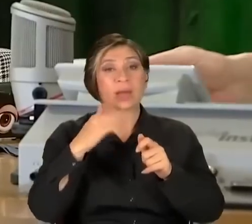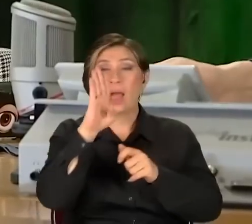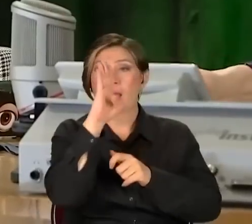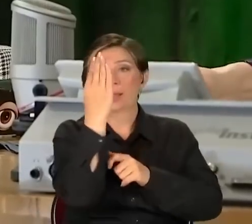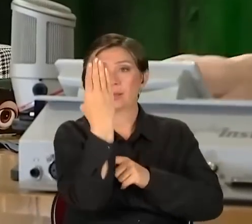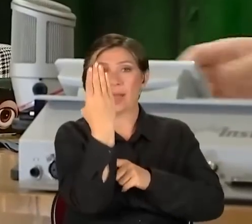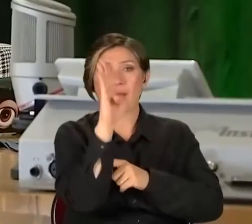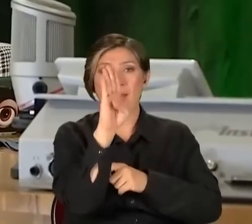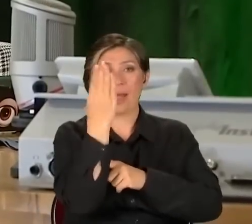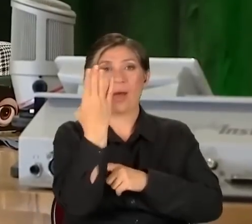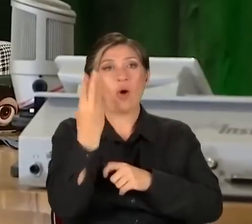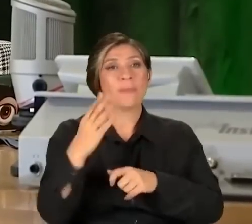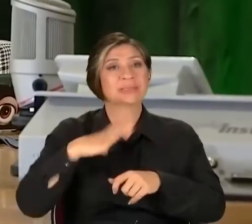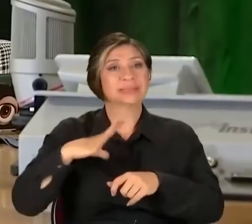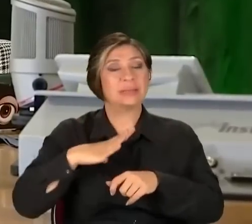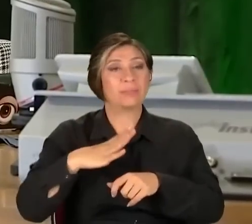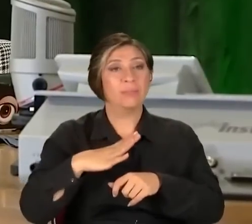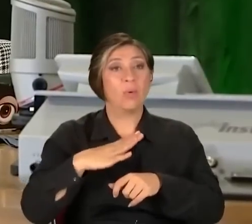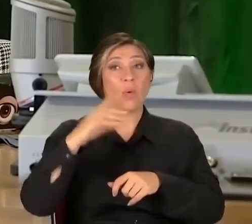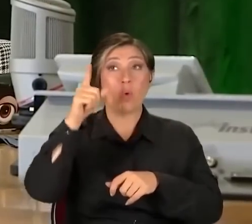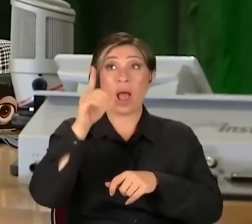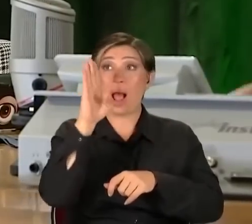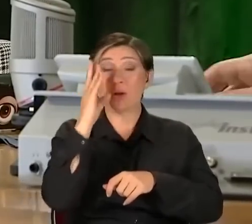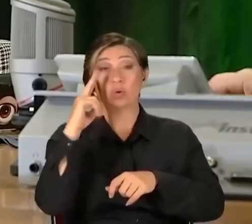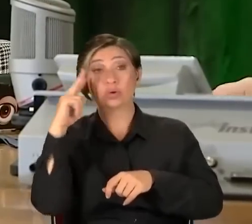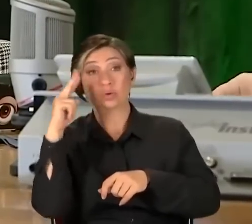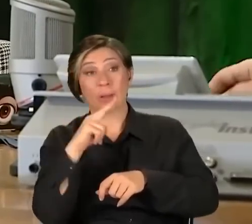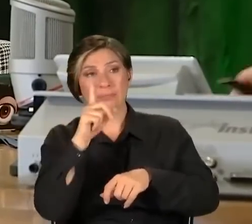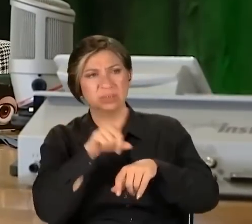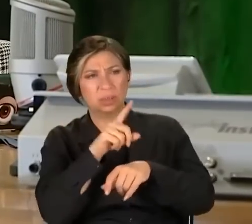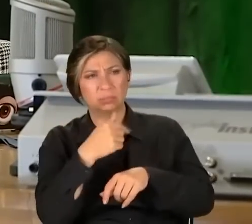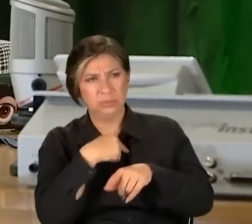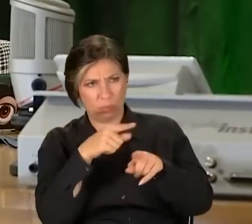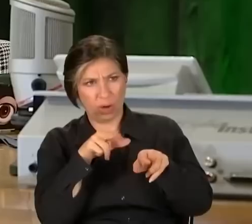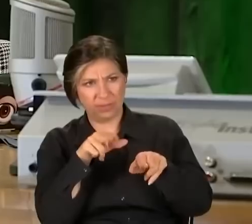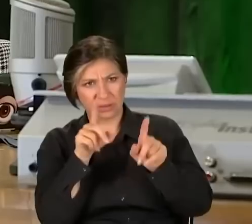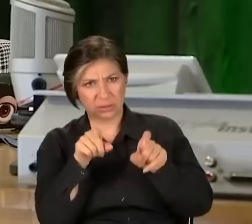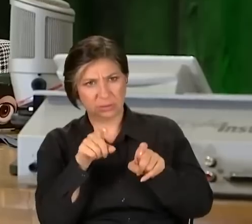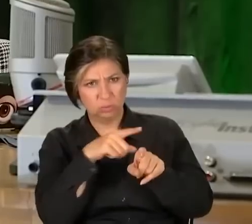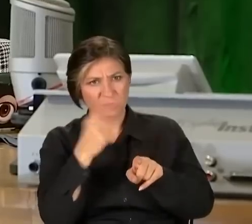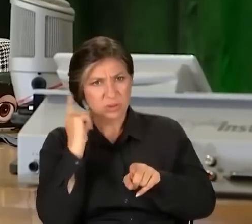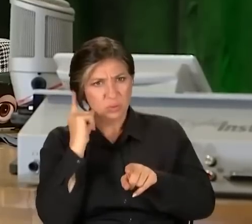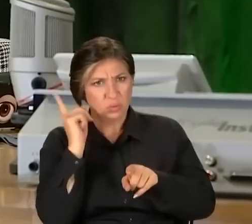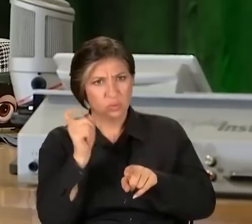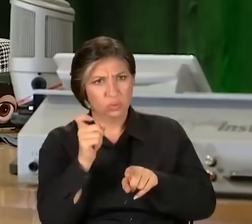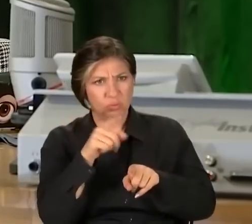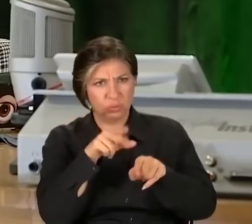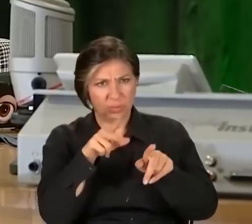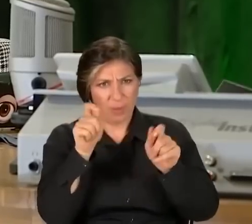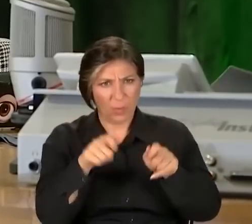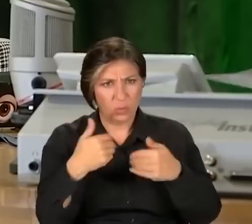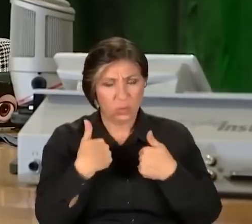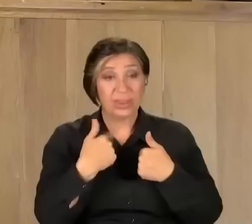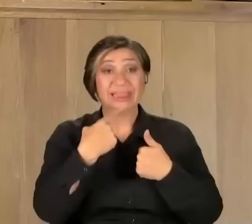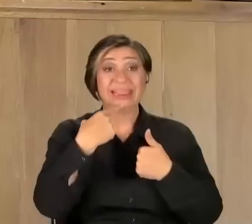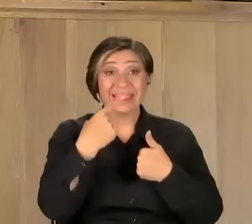olmak istedim Ayna görevi olmak istedim bu insanlar orada gördükleri şeyi bir saniye ya Biz bunları mı dinliyorduk bu tarz şeyler mi